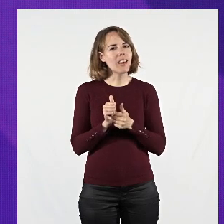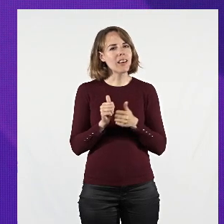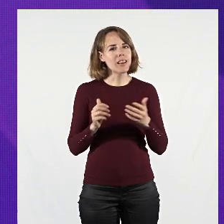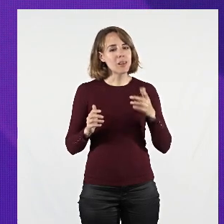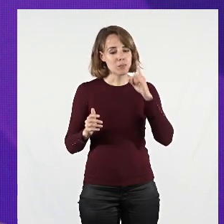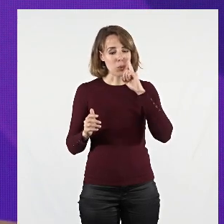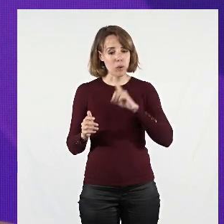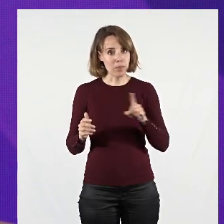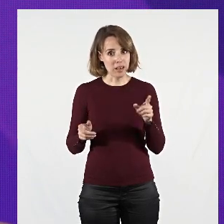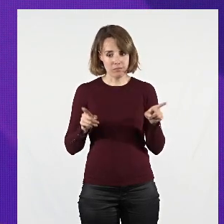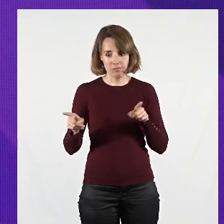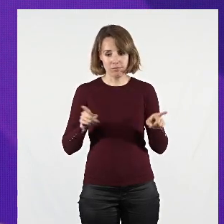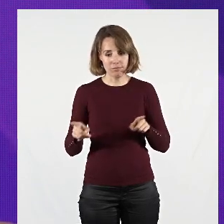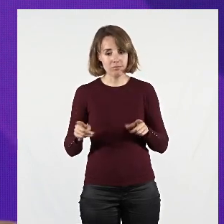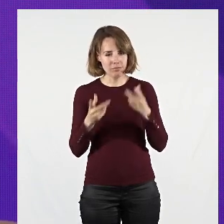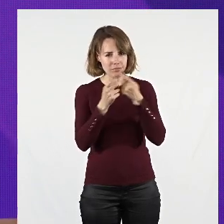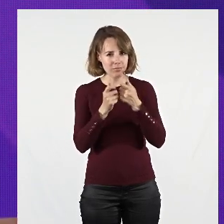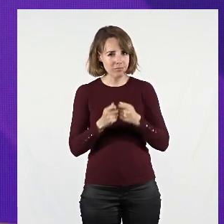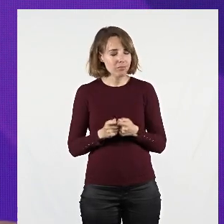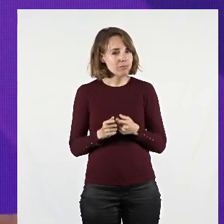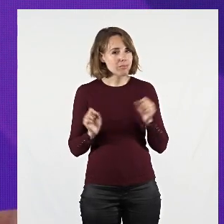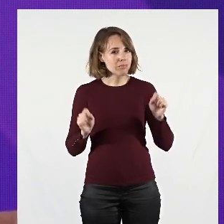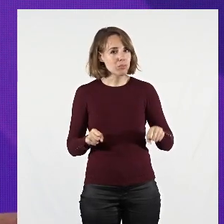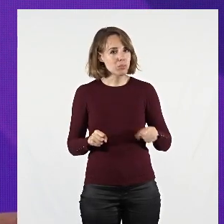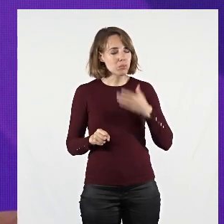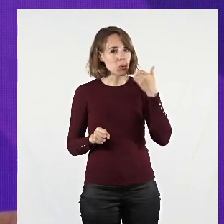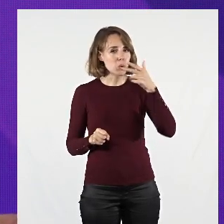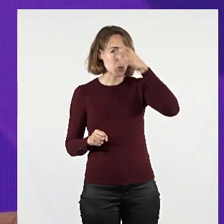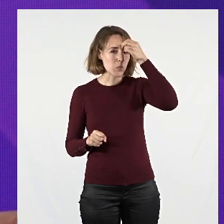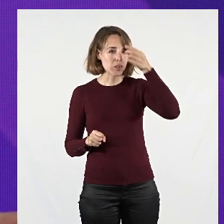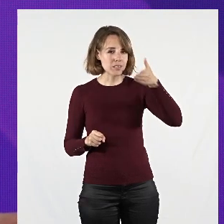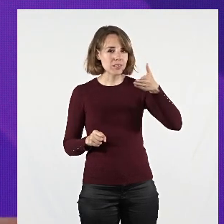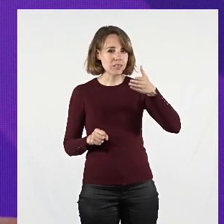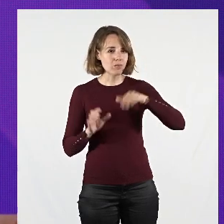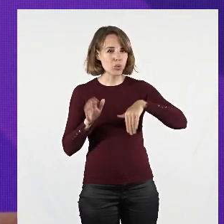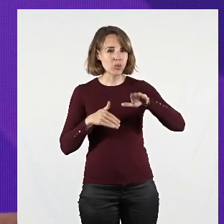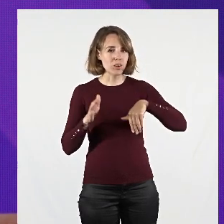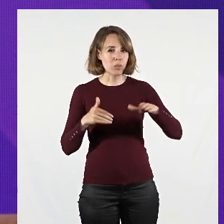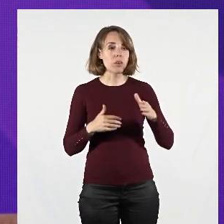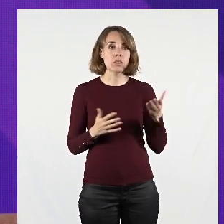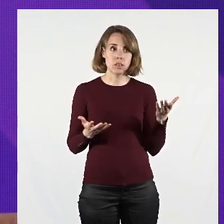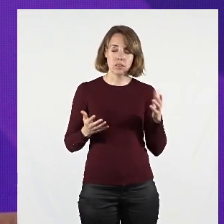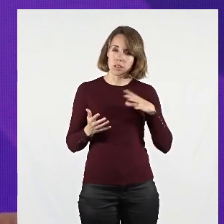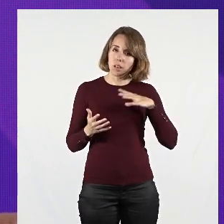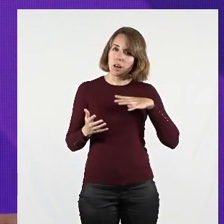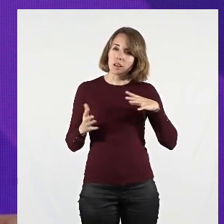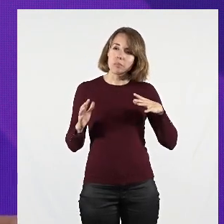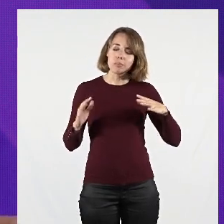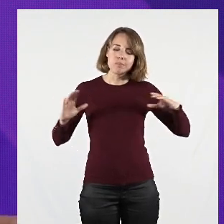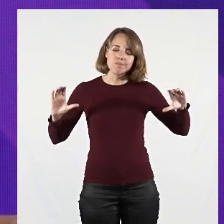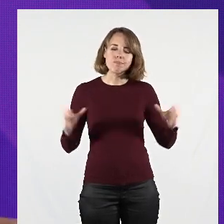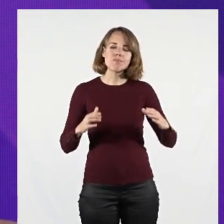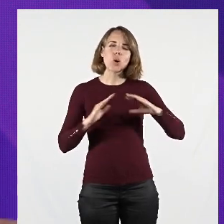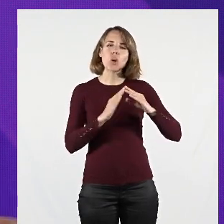et comprendre leur fonctionnement? Est-ce qu'il y a derrière ça, en effet, des communautés de bonnes pratiques qui se mettent un peu en place? Parce que c'est ça